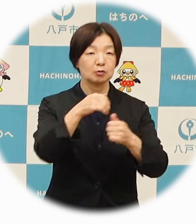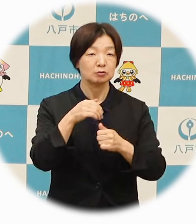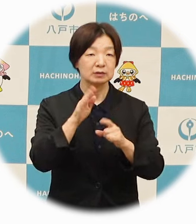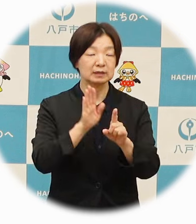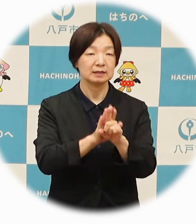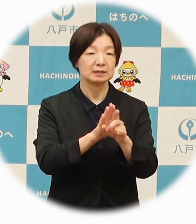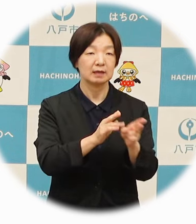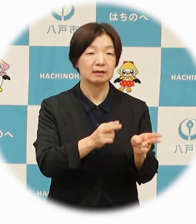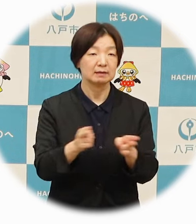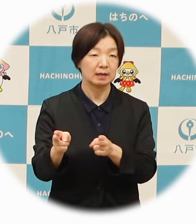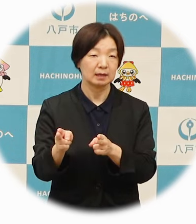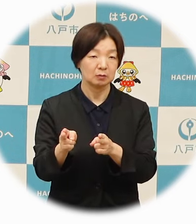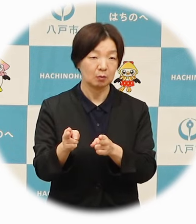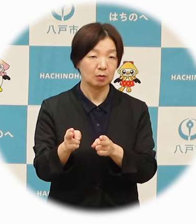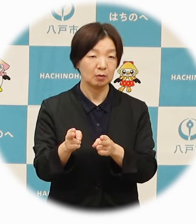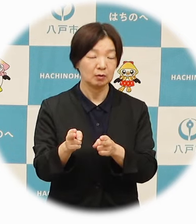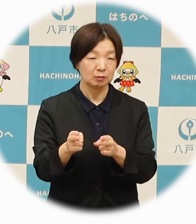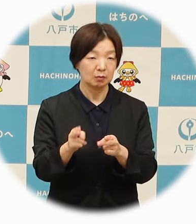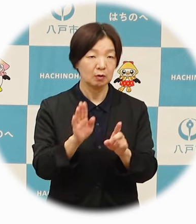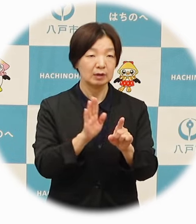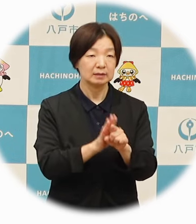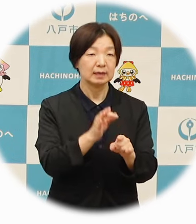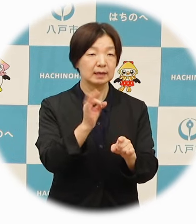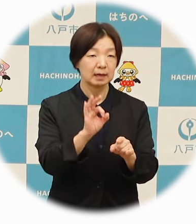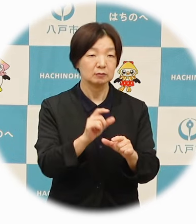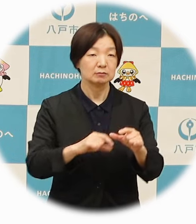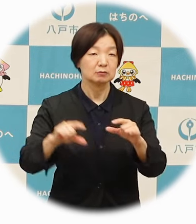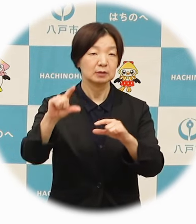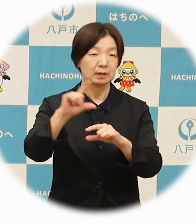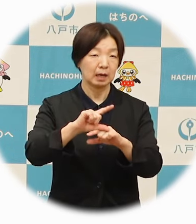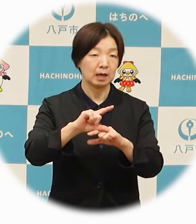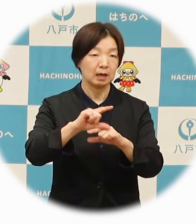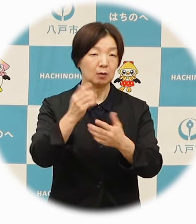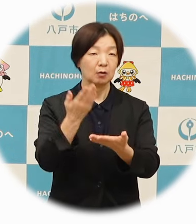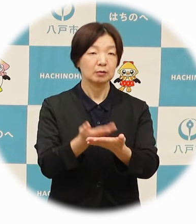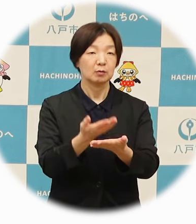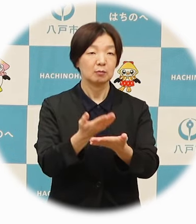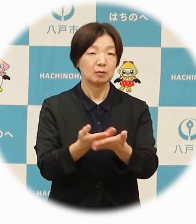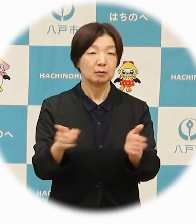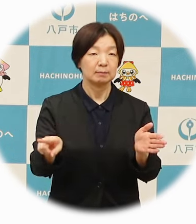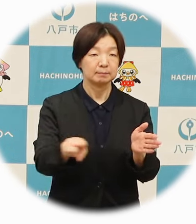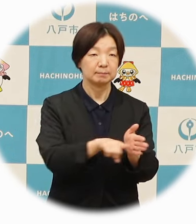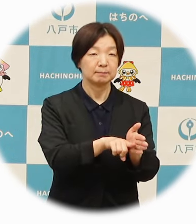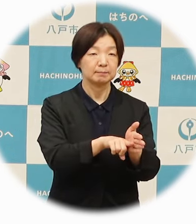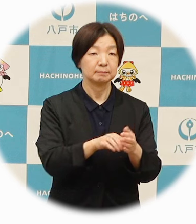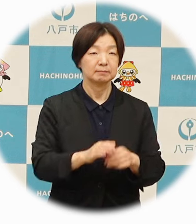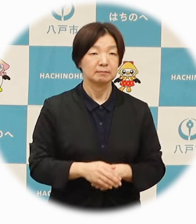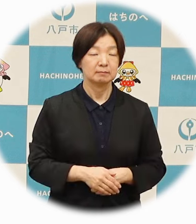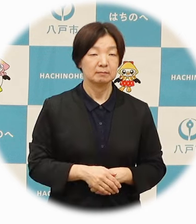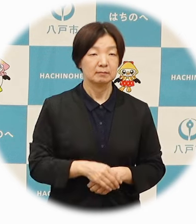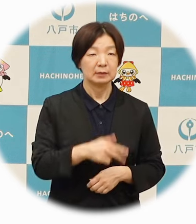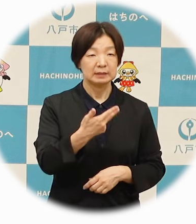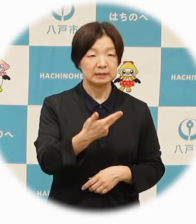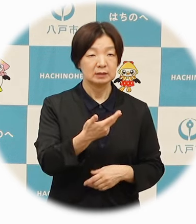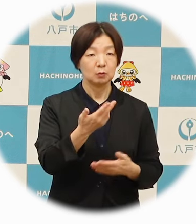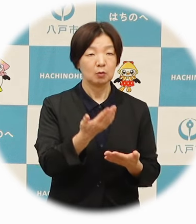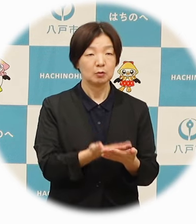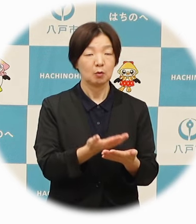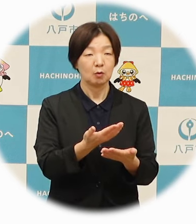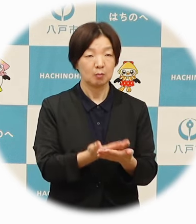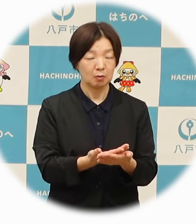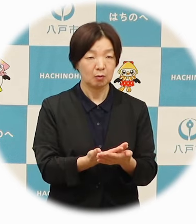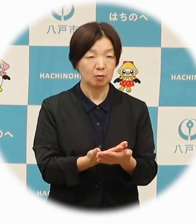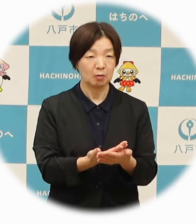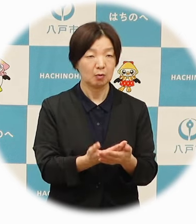制度に係る支援額等の拡充について要望してきたところでありますが、市の要望を踏まえた